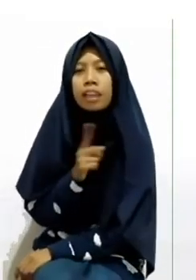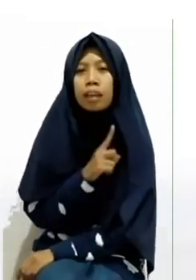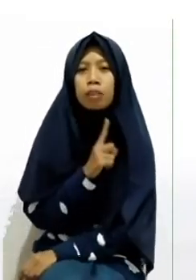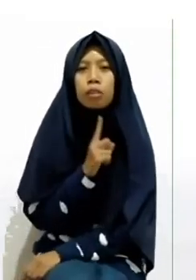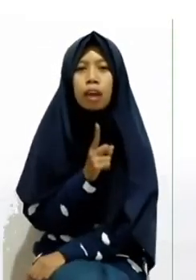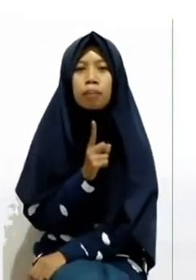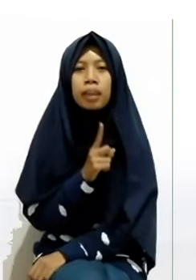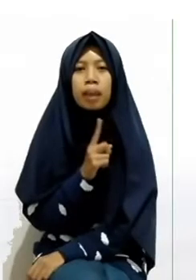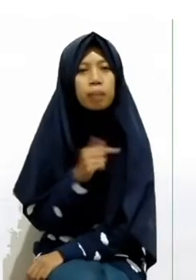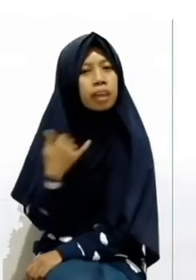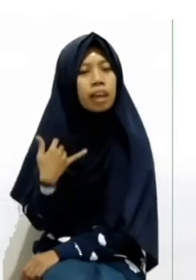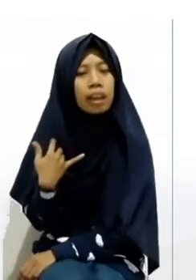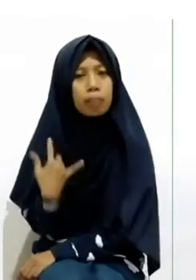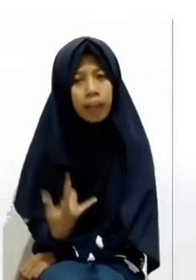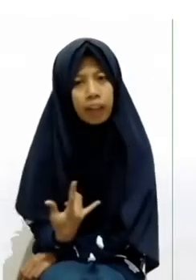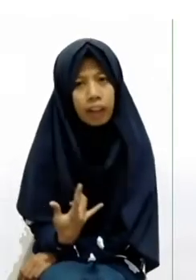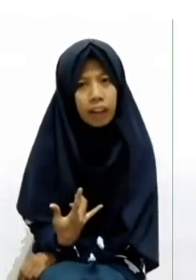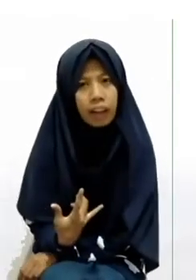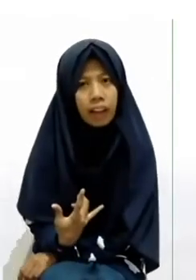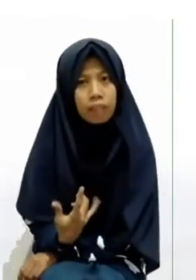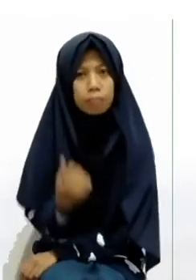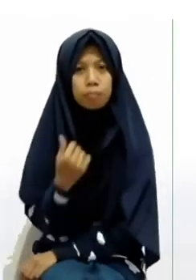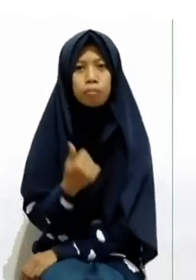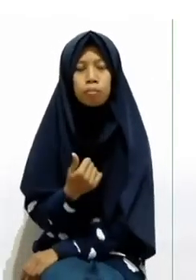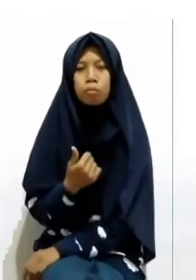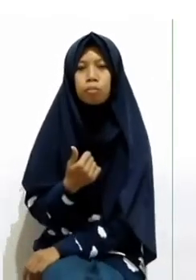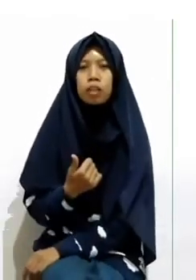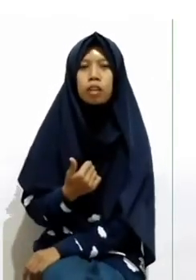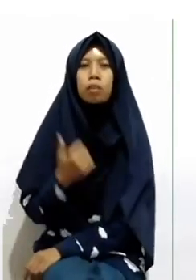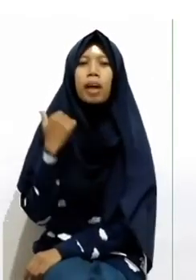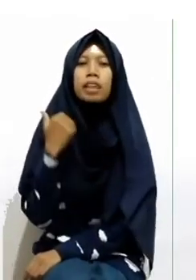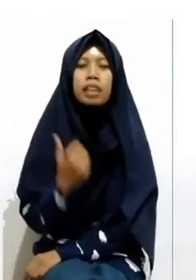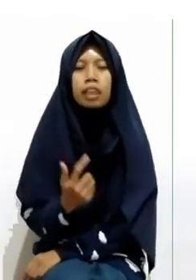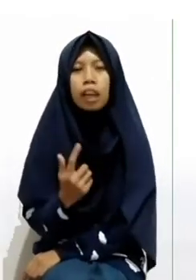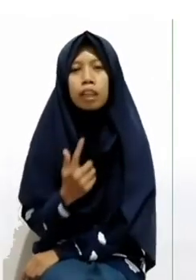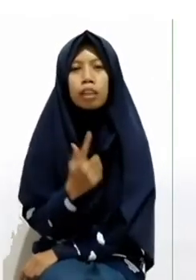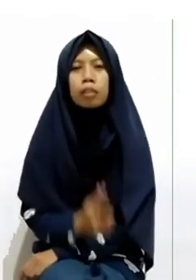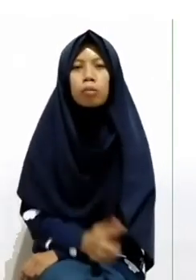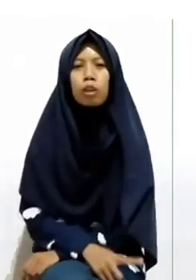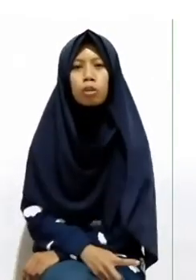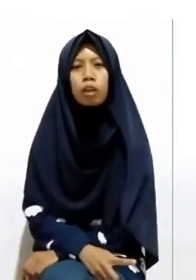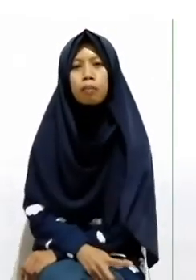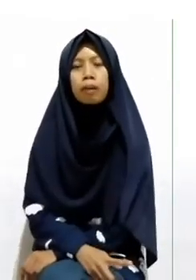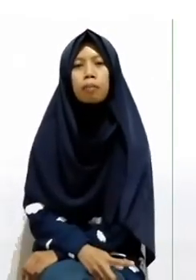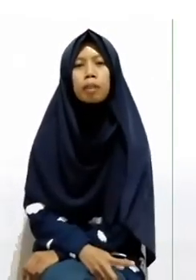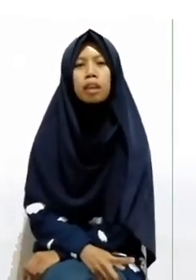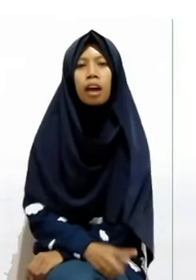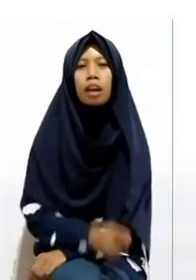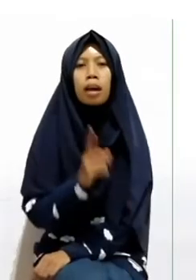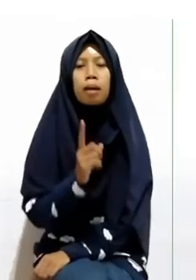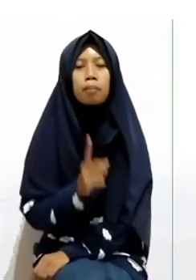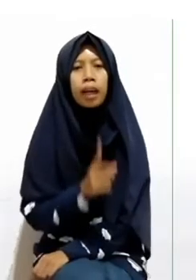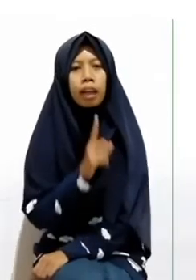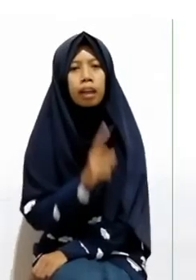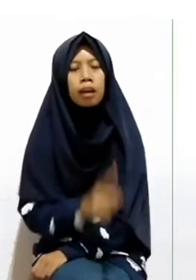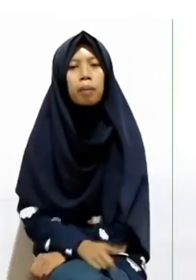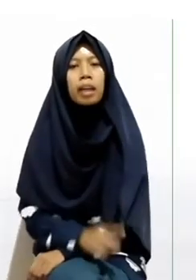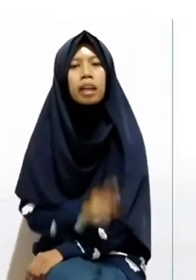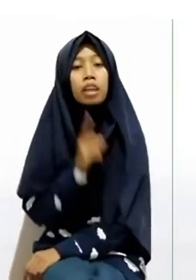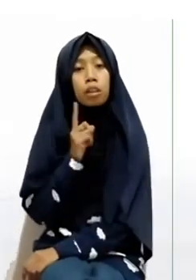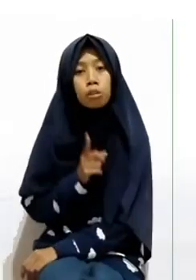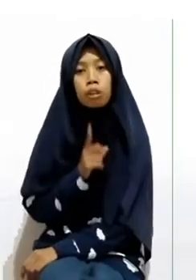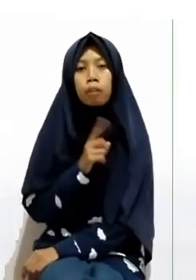ada yang sudah pernah mendengar Beb move Pasti kalian semua sudah pernah mendengar